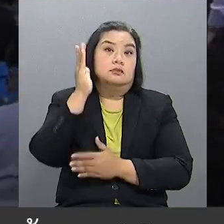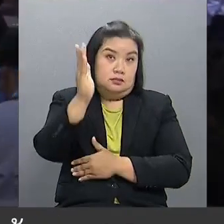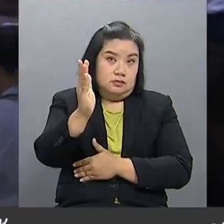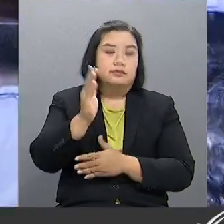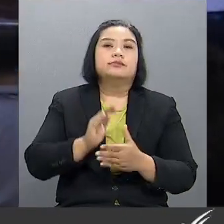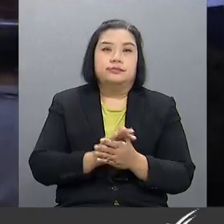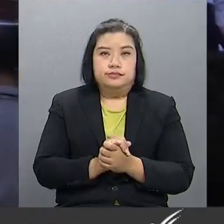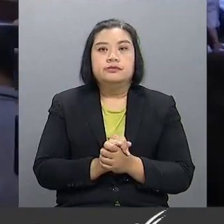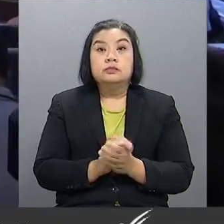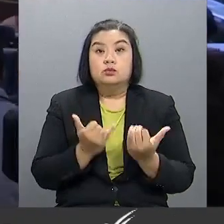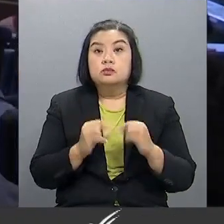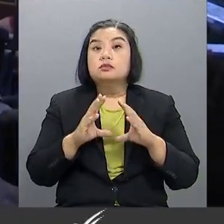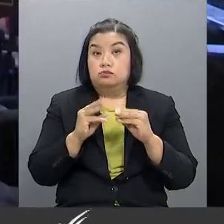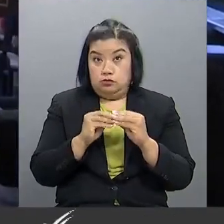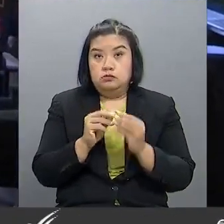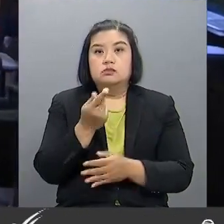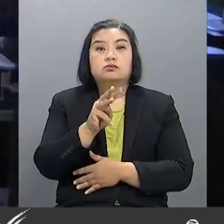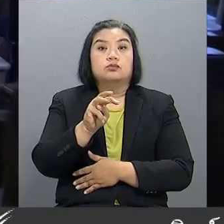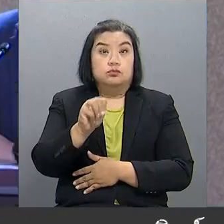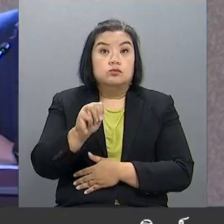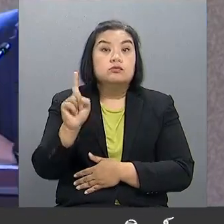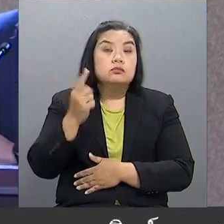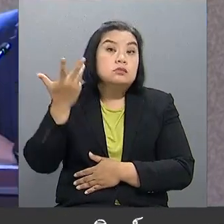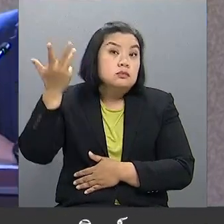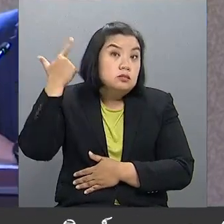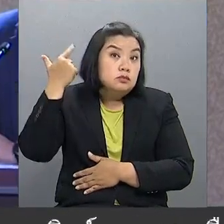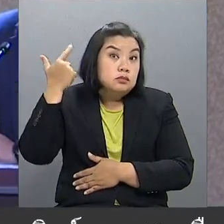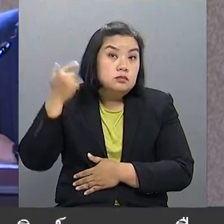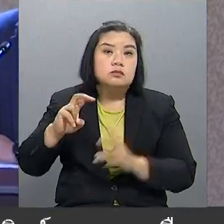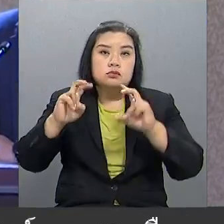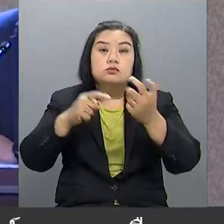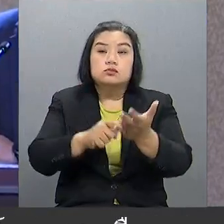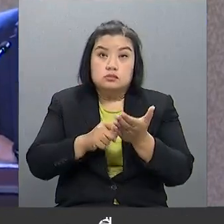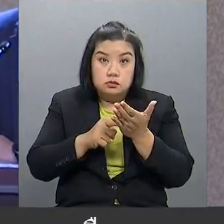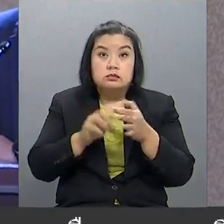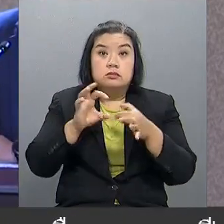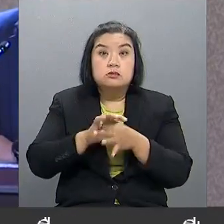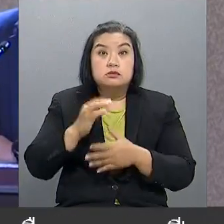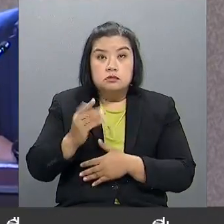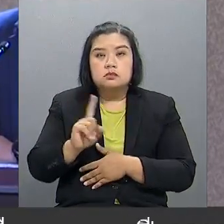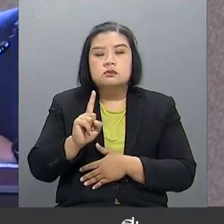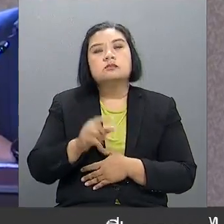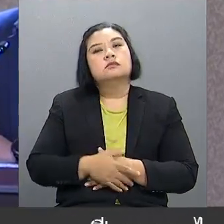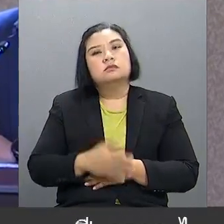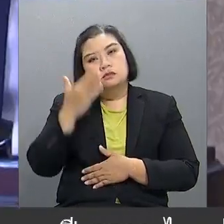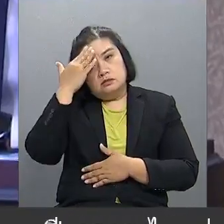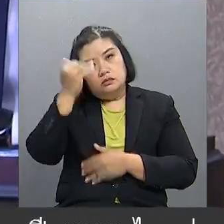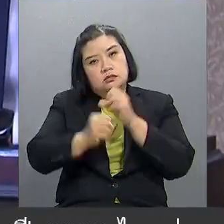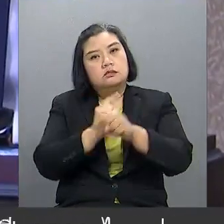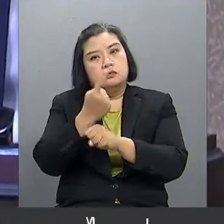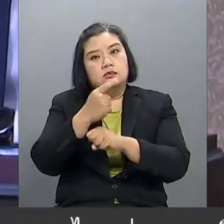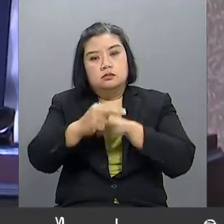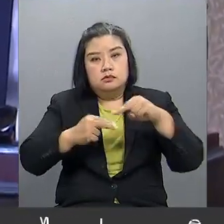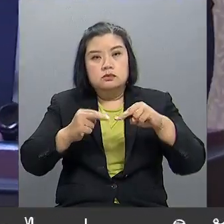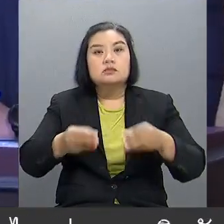ว่าที่ประชุมคณะรัฐมนตรีเมื่อวานนี้ได้หารือเกี่ยวกับของขวัญปีใหม่ให้กับประชาชนในปี 2564นะครับซึ่งก็เป็นไปตาม